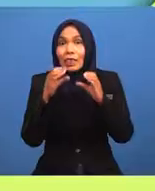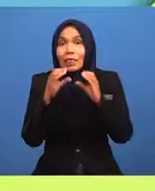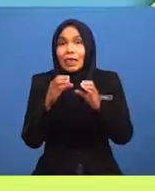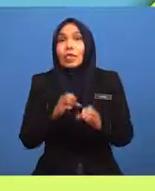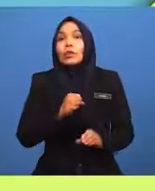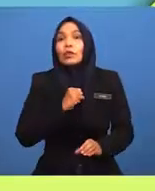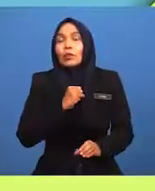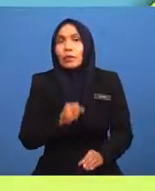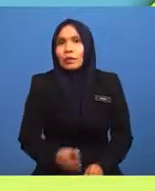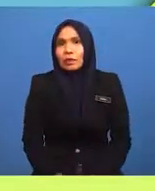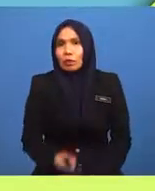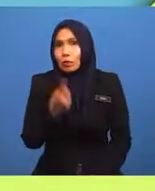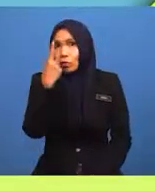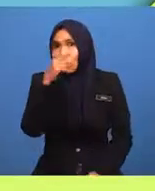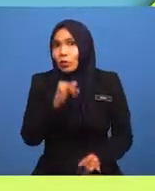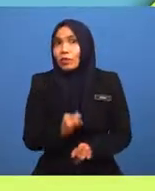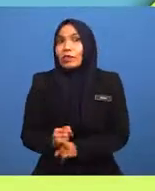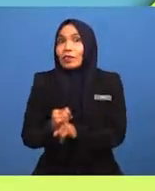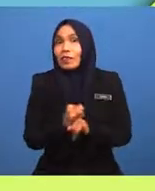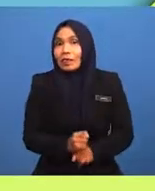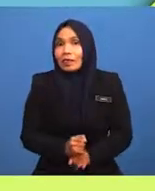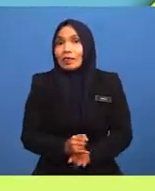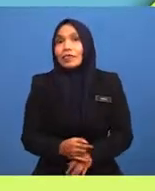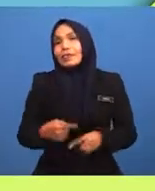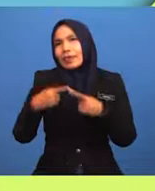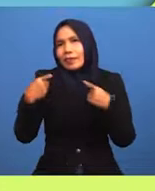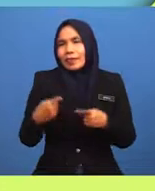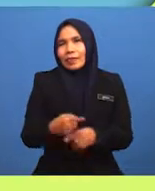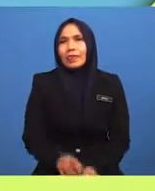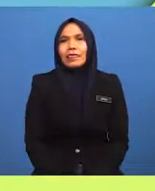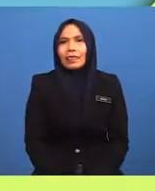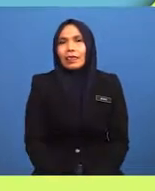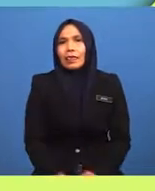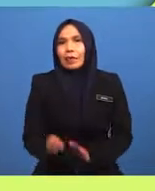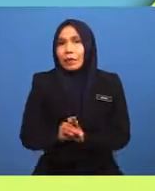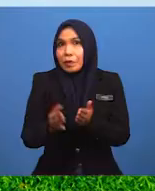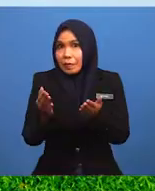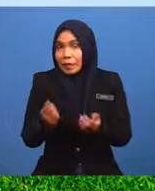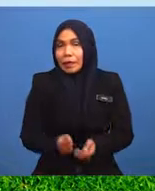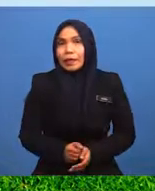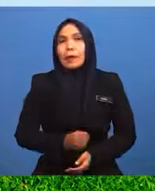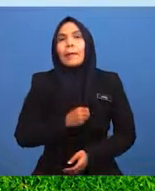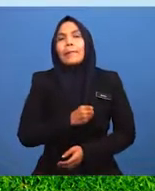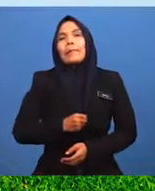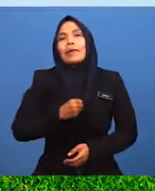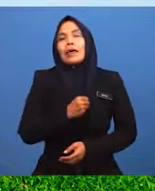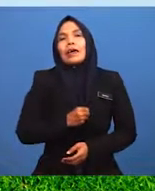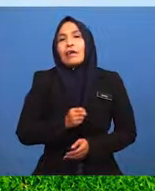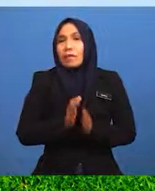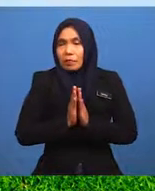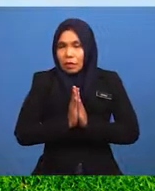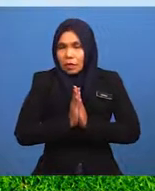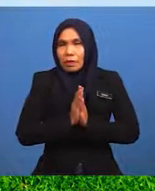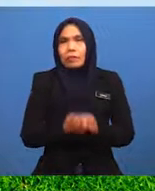ialah meminta maaf. Apabila melakukan sesuatu kesilapan, kita perlu